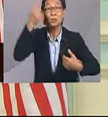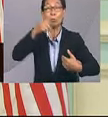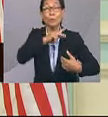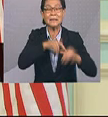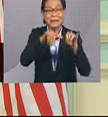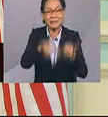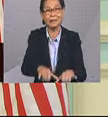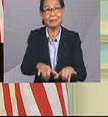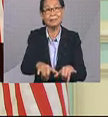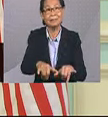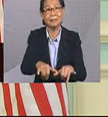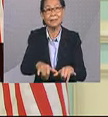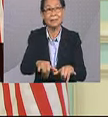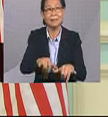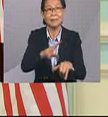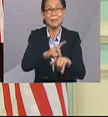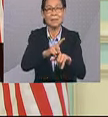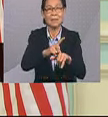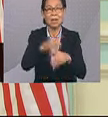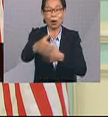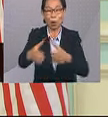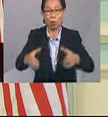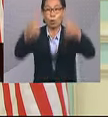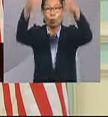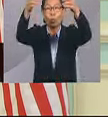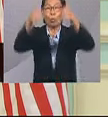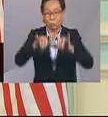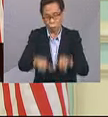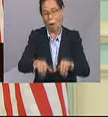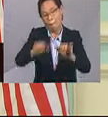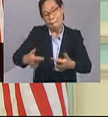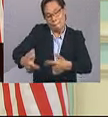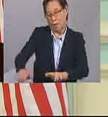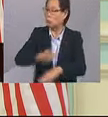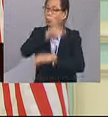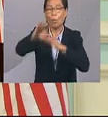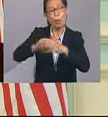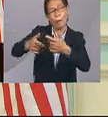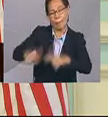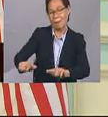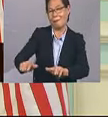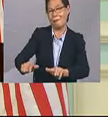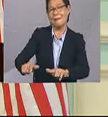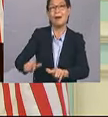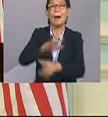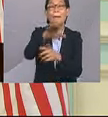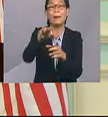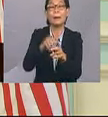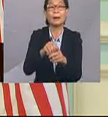tinggal di unit kondo dia. Itu pun dibenarkan, semua dibenarkan. Kerana